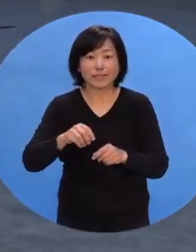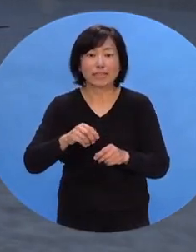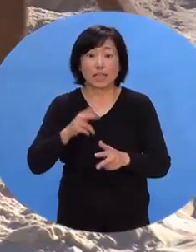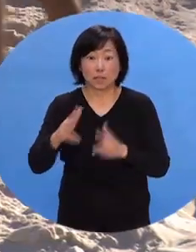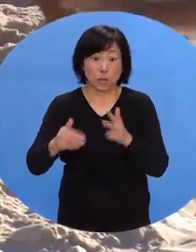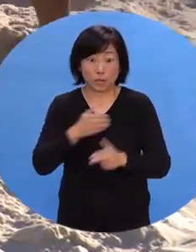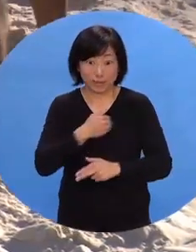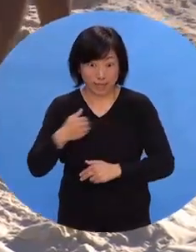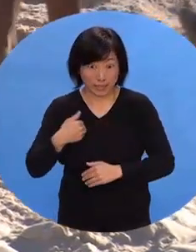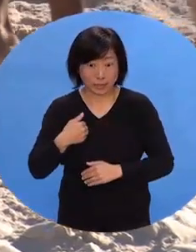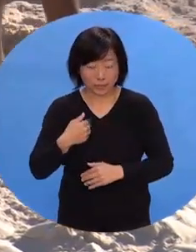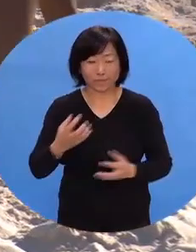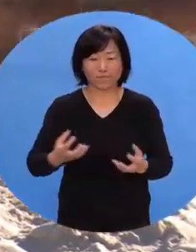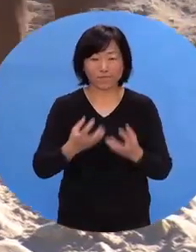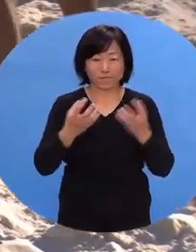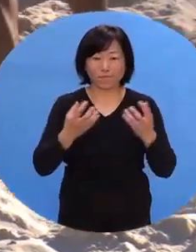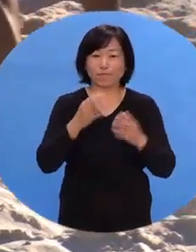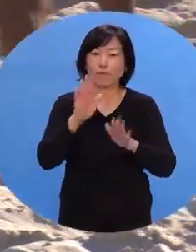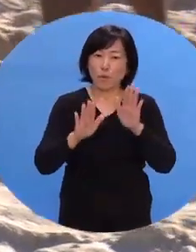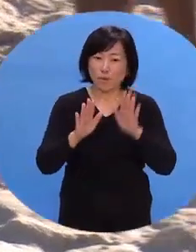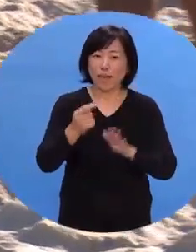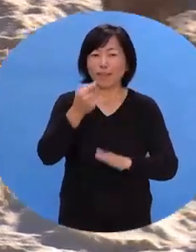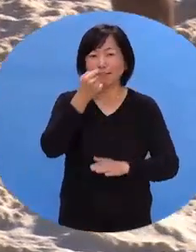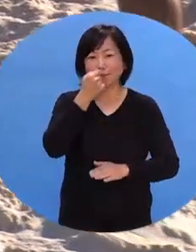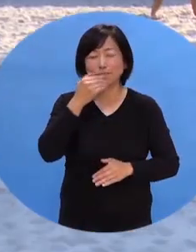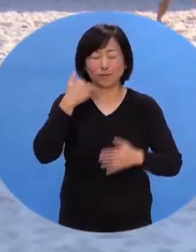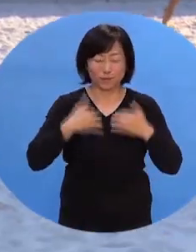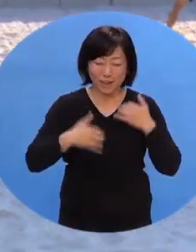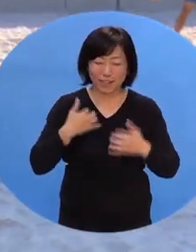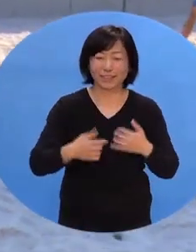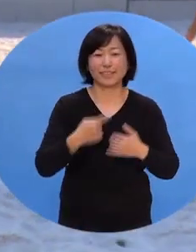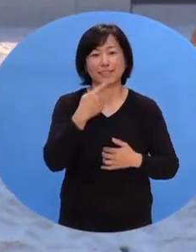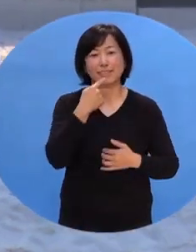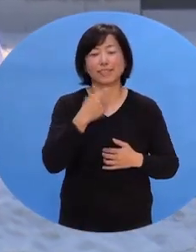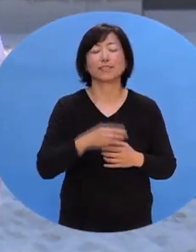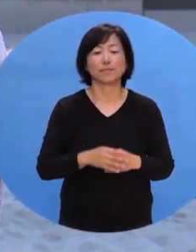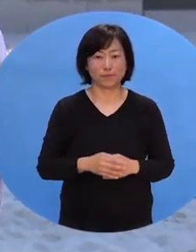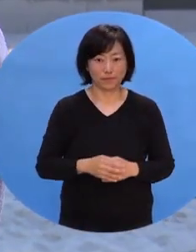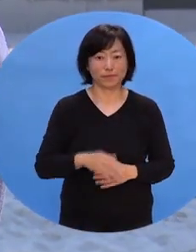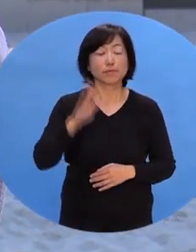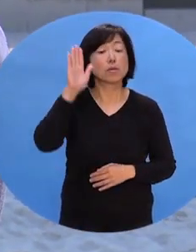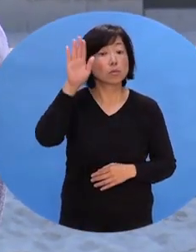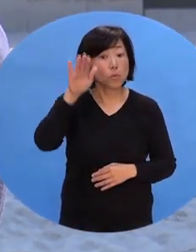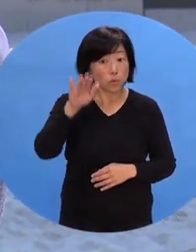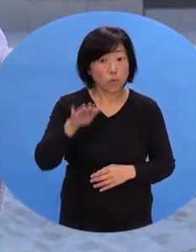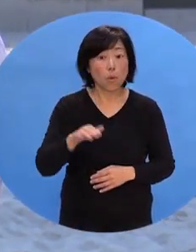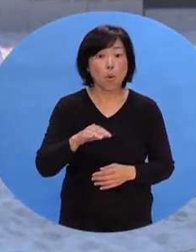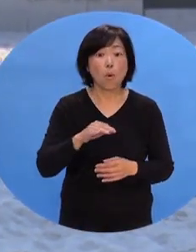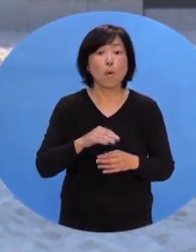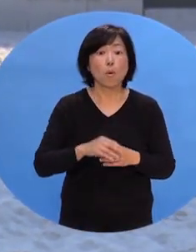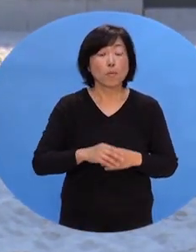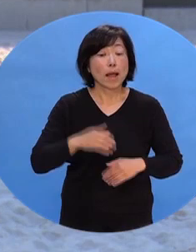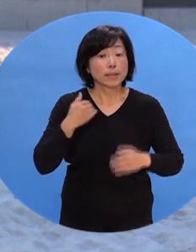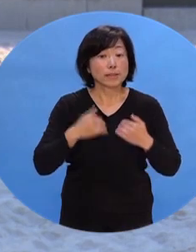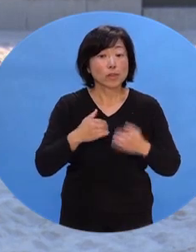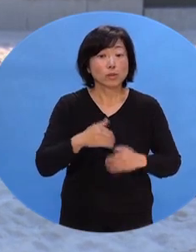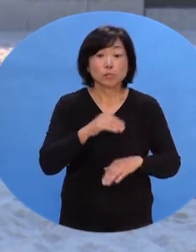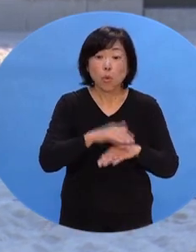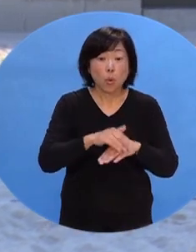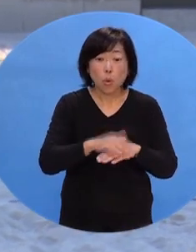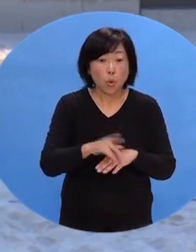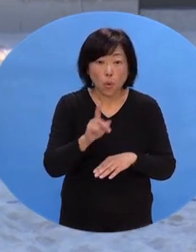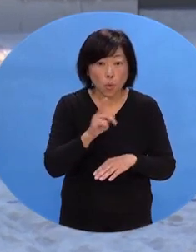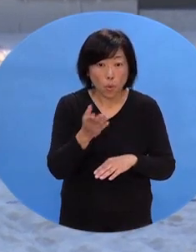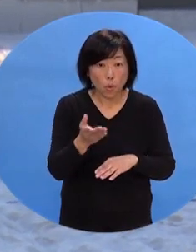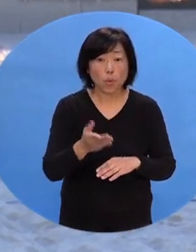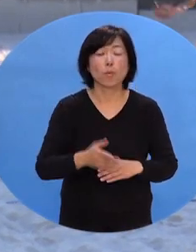変にぎわっていて、私としても大変嬉しいです。 今後どういった方にどのような形で楽しんでもらいたいと思い